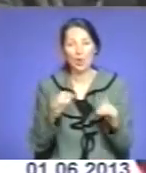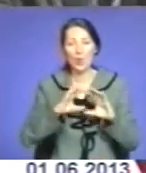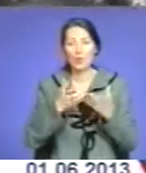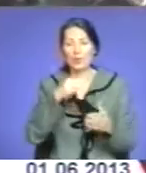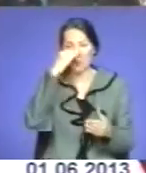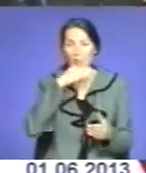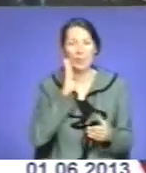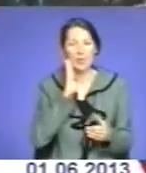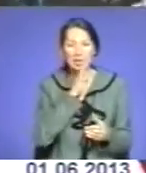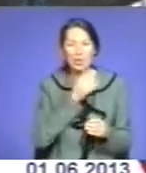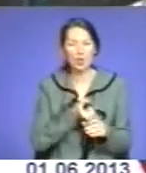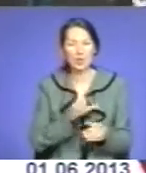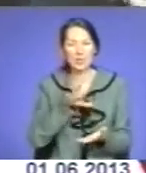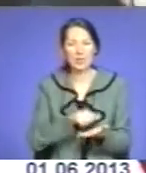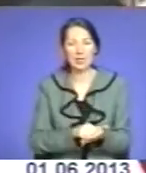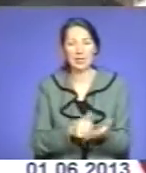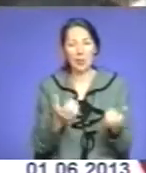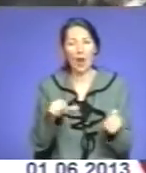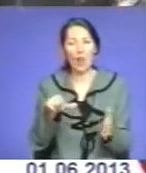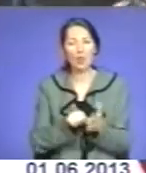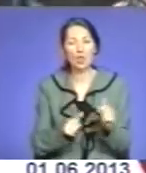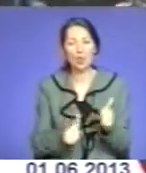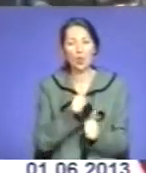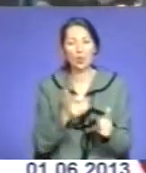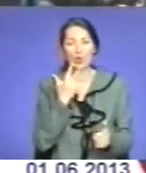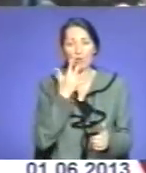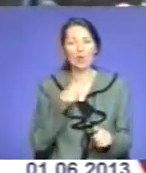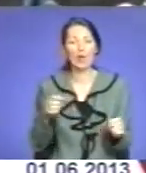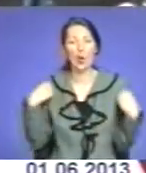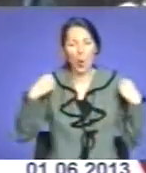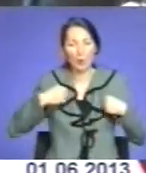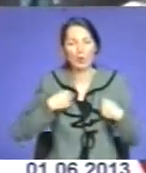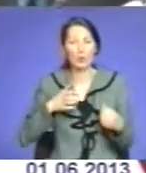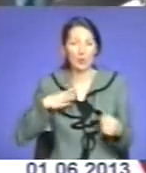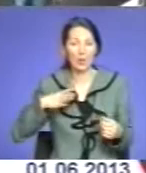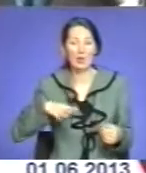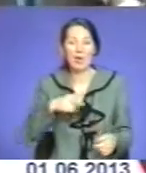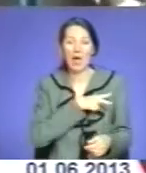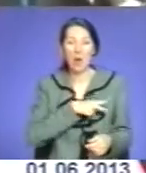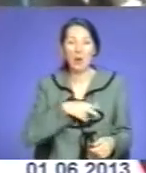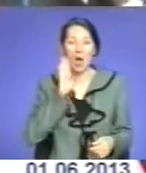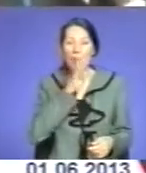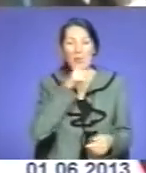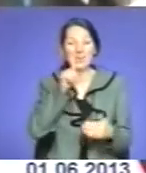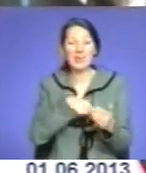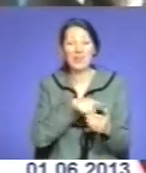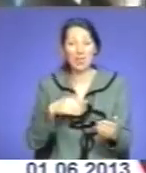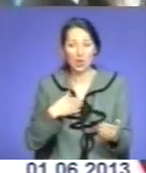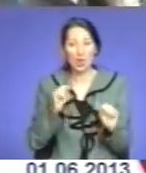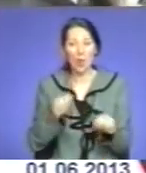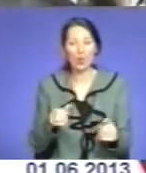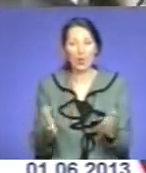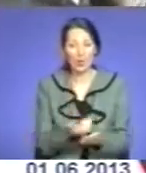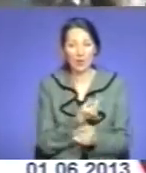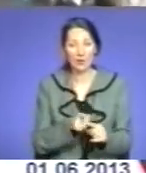зайняті. Брав участь у конкурсі національного костюму. Що, сподіваєтесь на нагороду? Та, звісно. Мама не вірила, що я можу виграти в цьому конкурсі, але